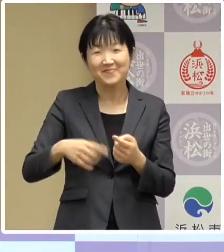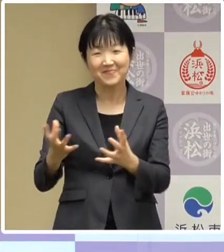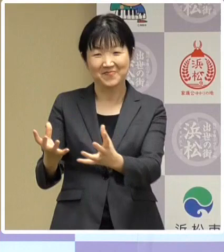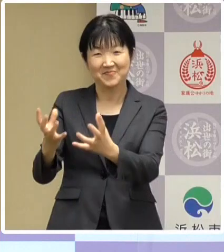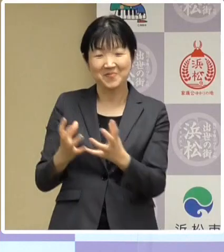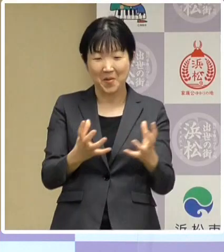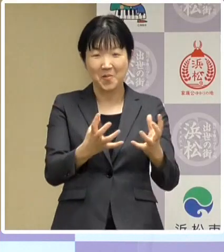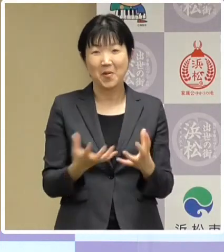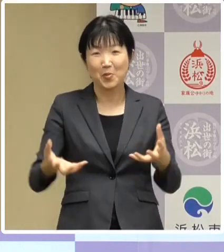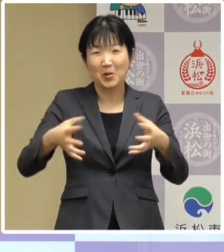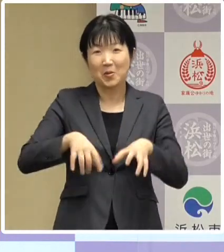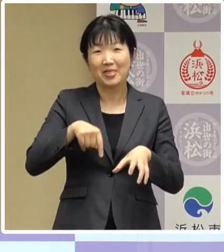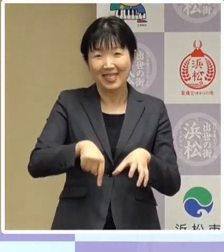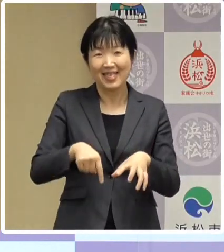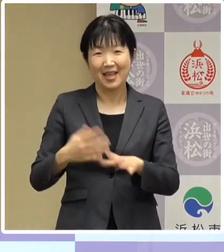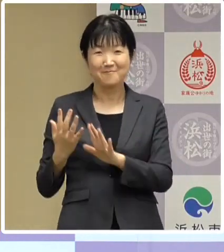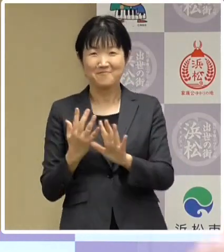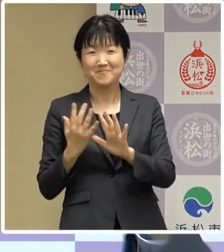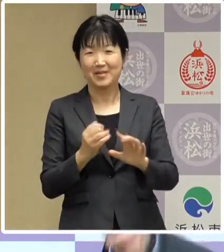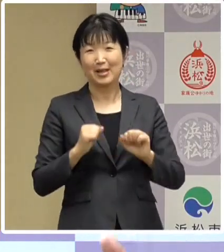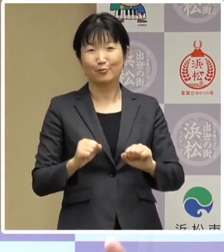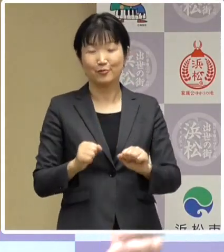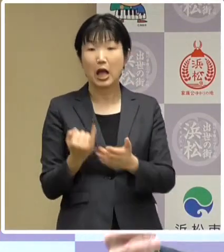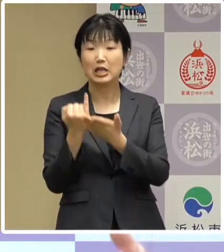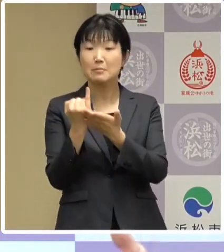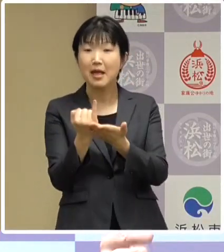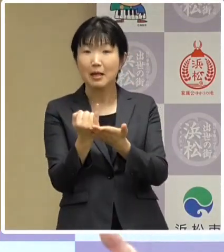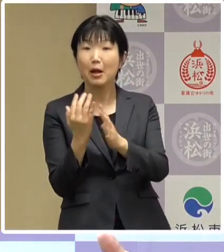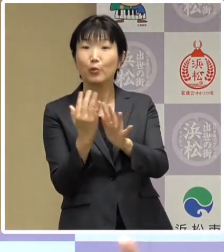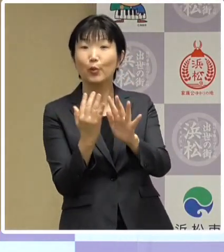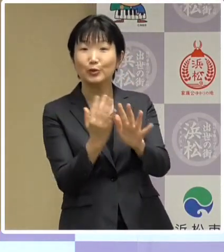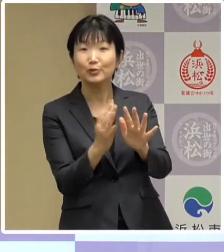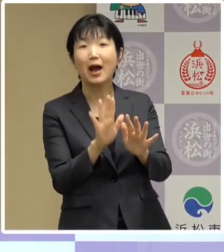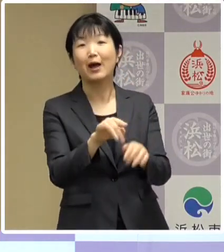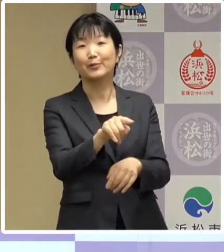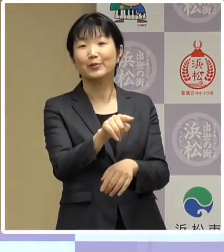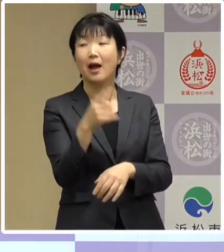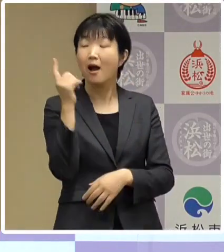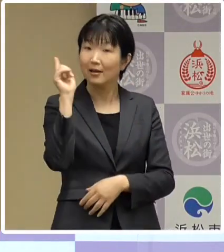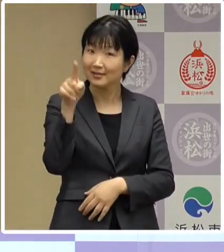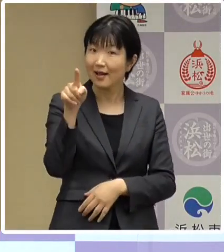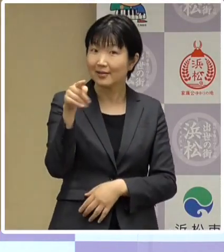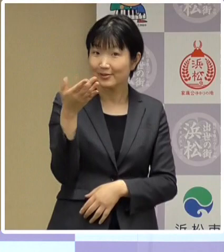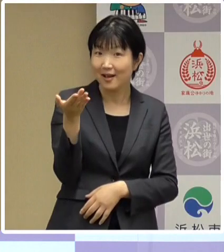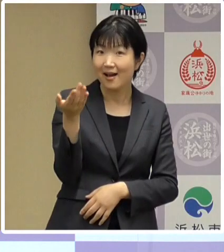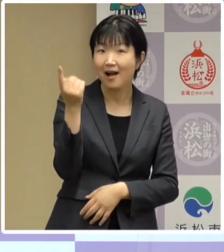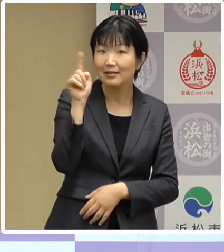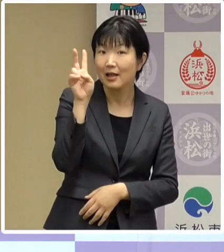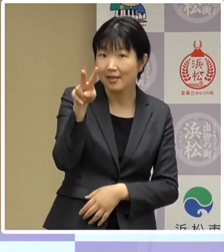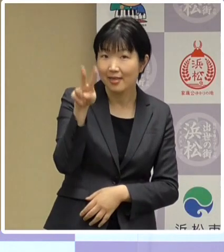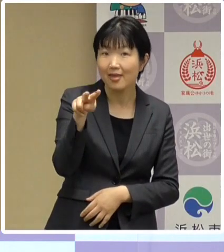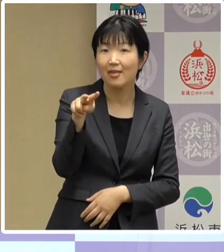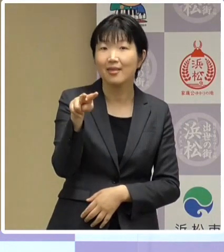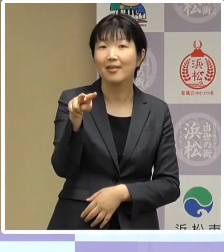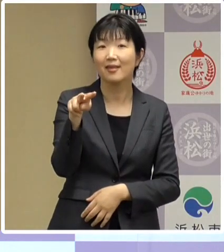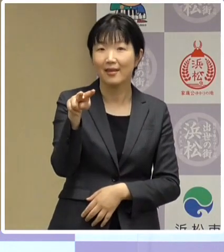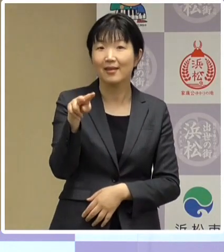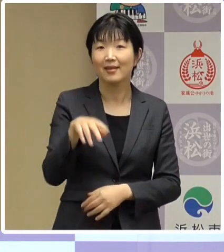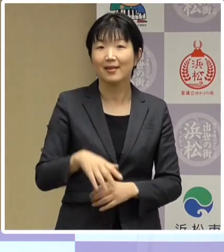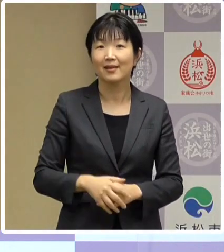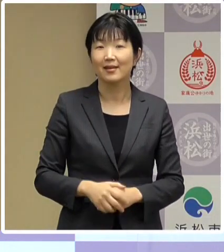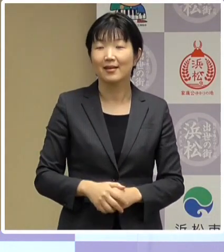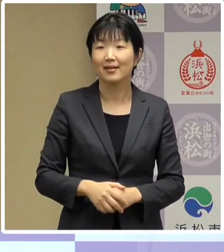り込んでいくということでございます。当然姫様道中は姫様道中ですね。明日、明後日